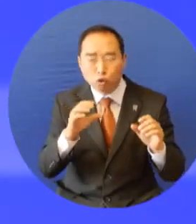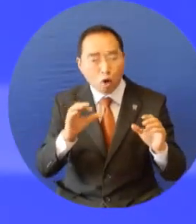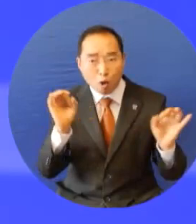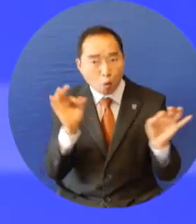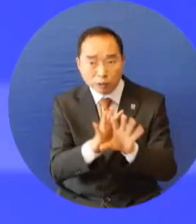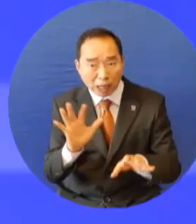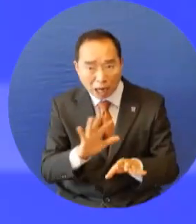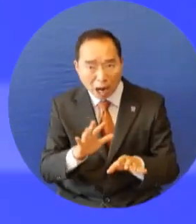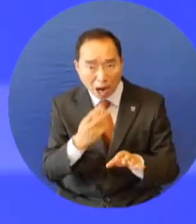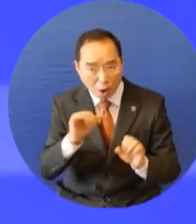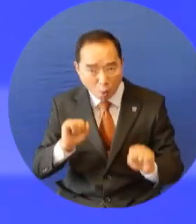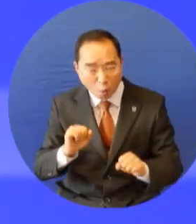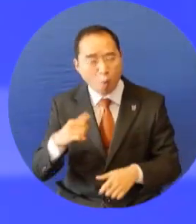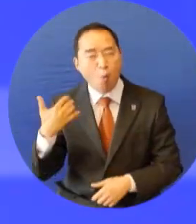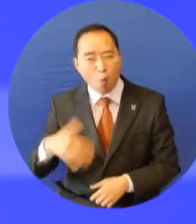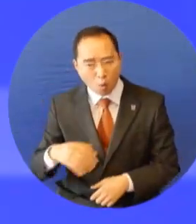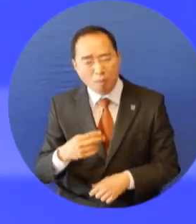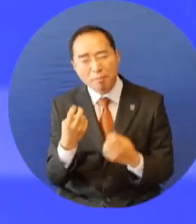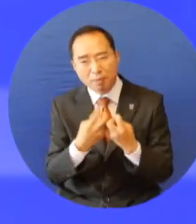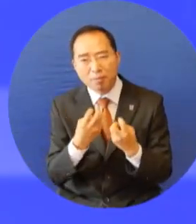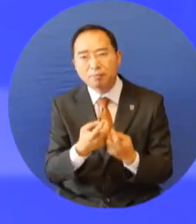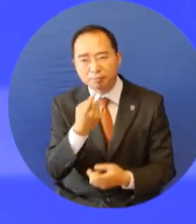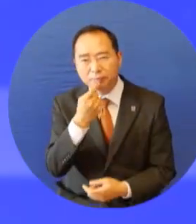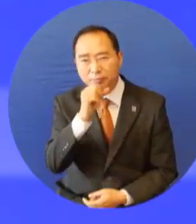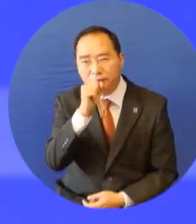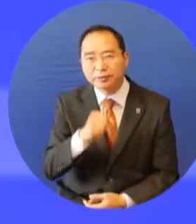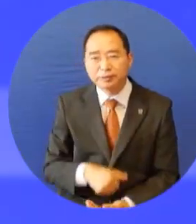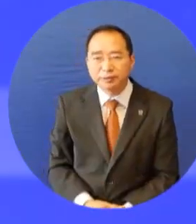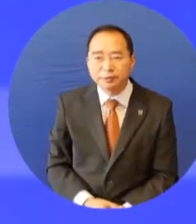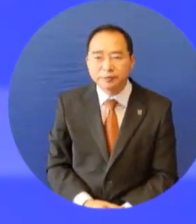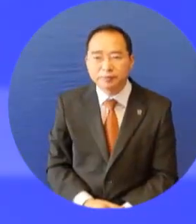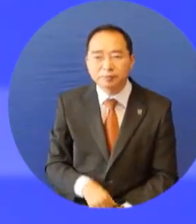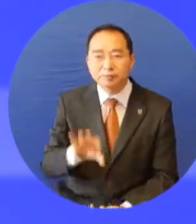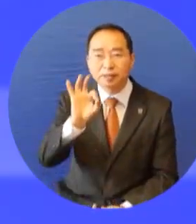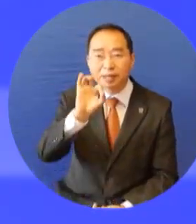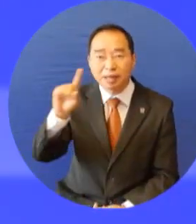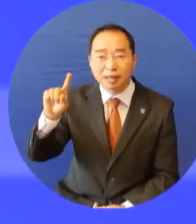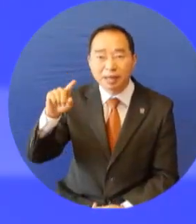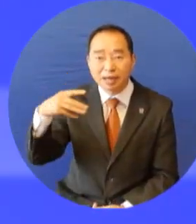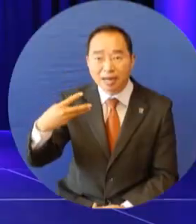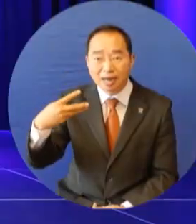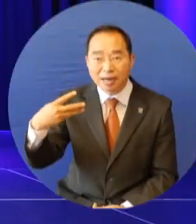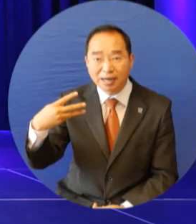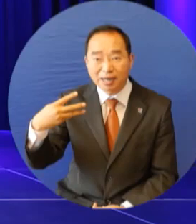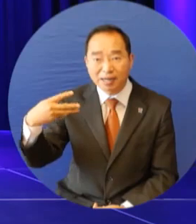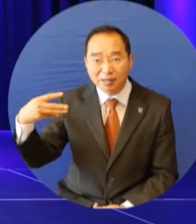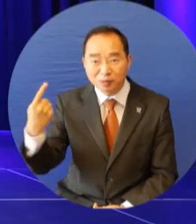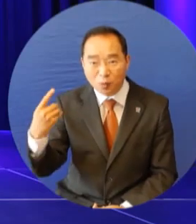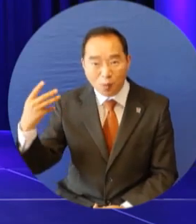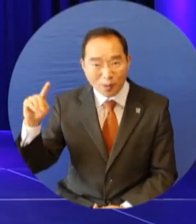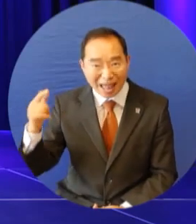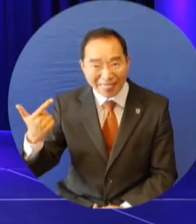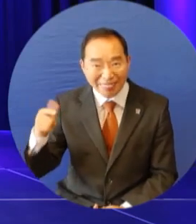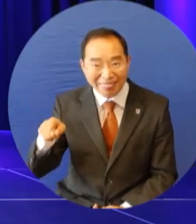우리의 살아가는 삶에 훨씬 도움이 되지 않을까. 예, 이런 생각에서 함초를 해봤고. 알토란.